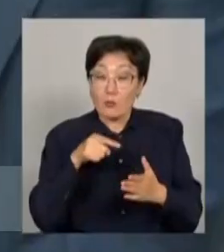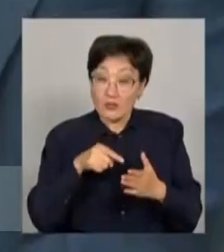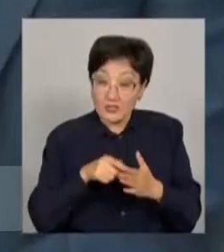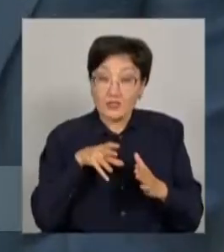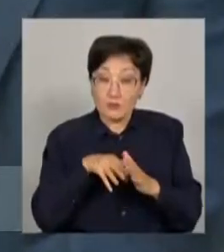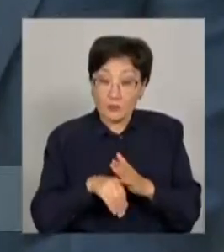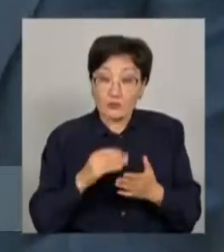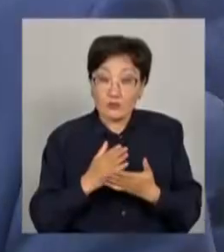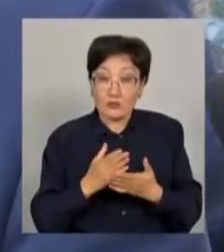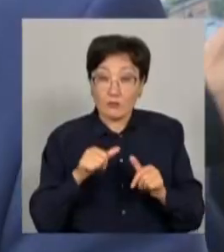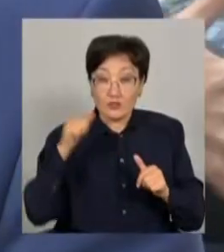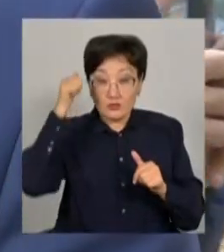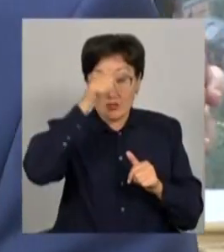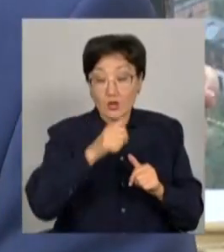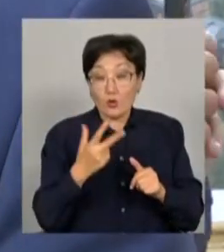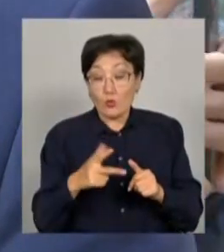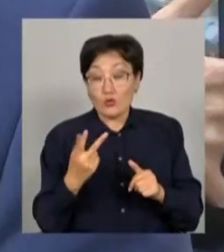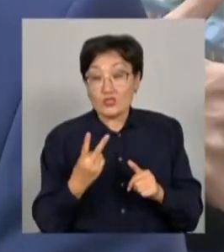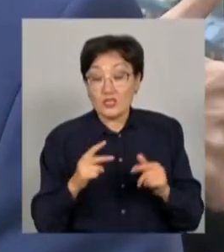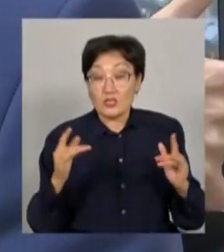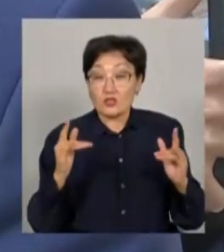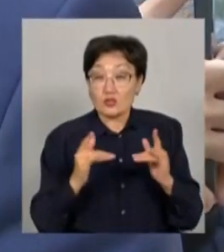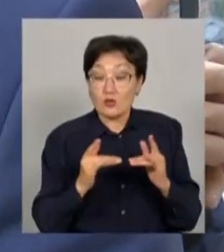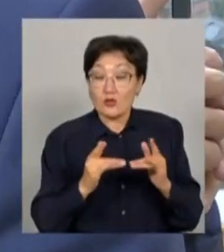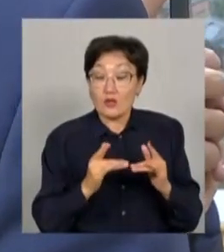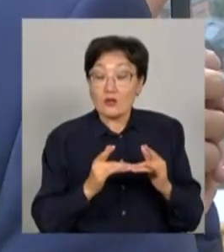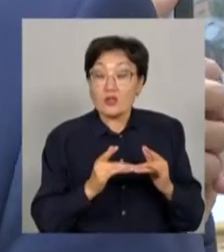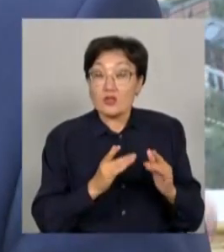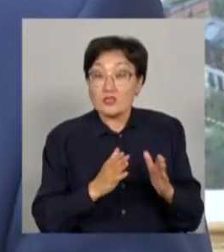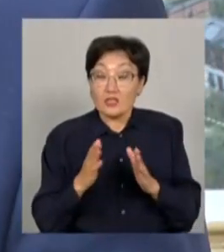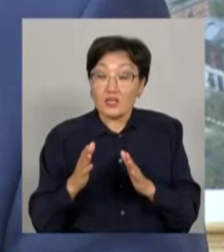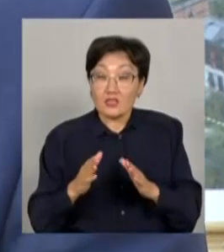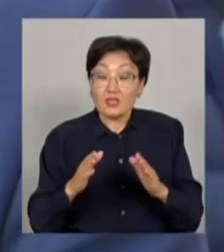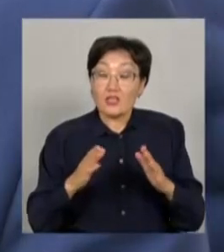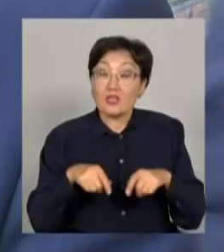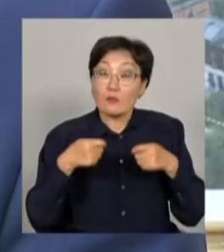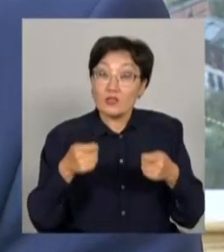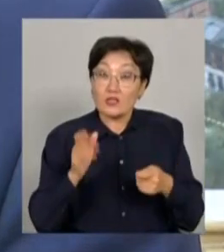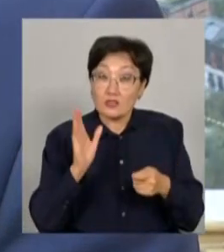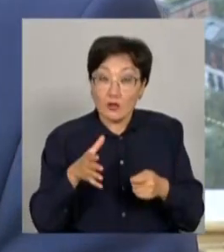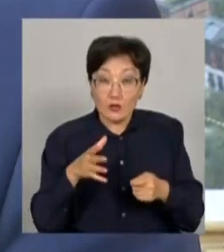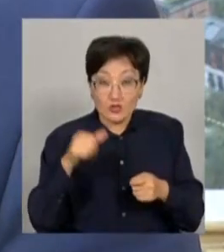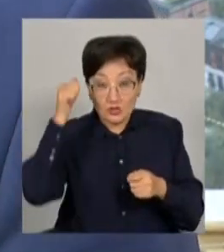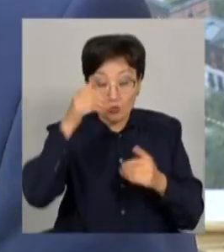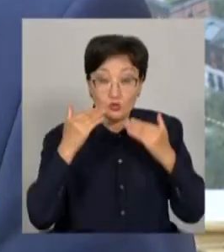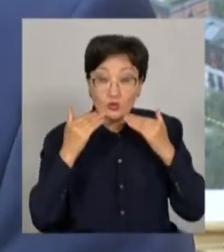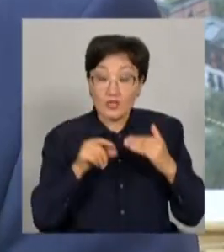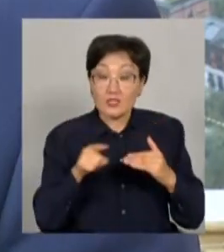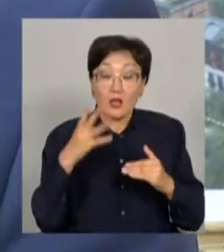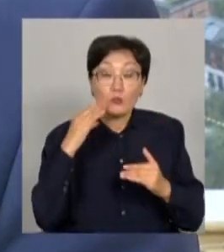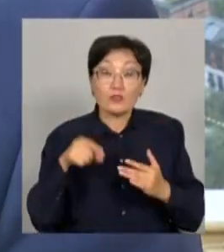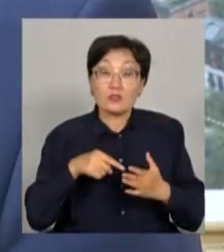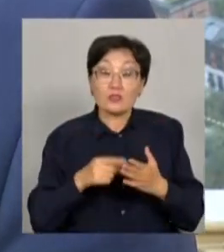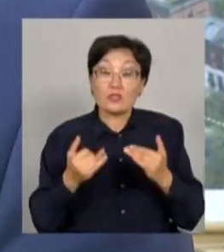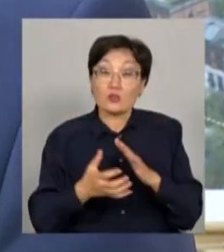отыр деді. Биылдың өзінде 32 жатақхана тапсырылады жылдың соңына дейін. Жалпы Алматыда